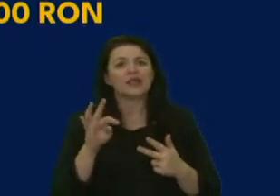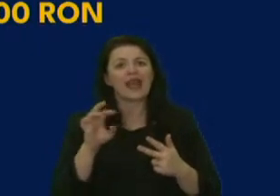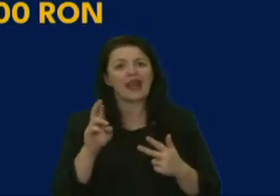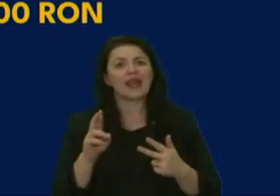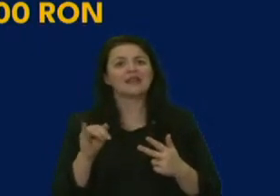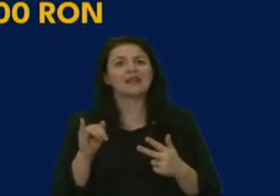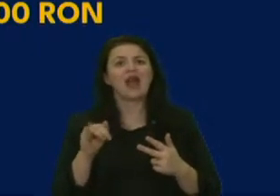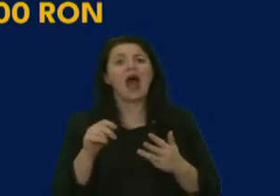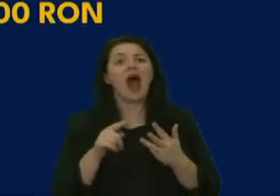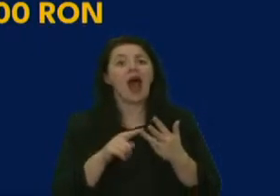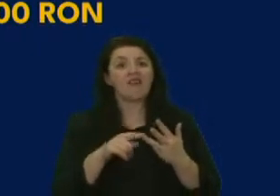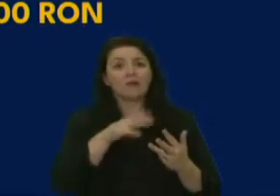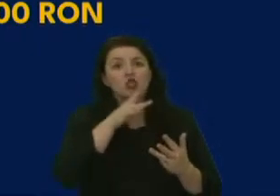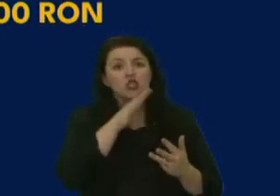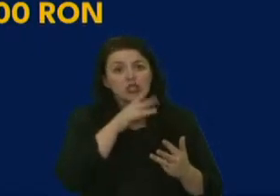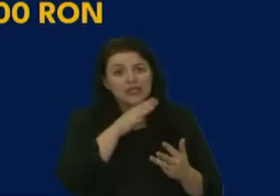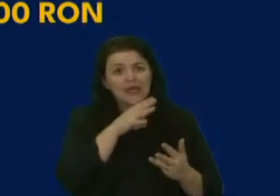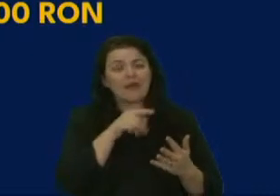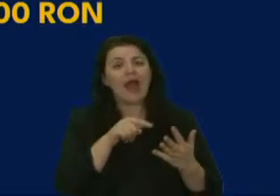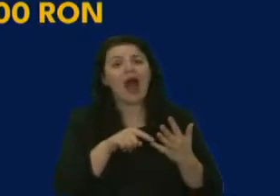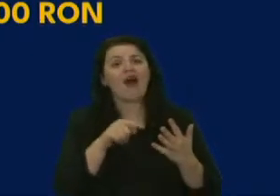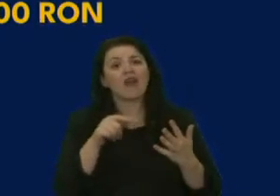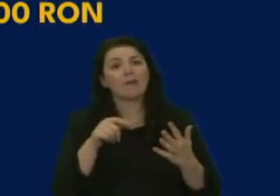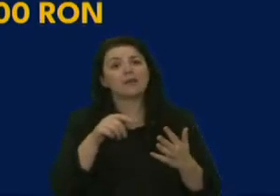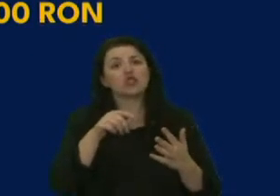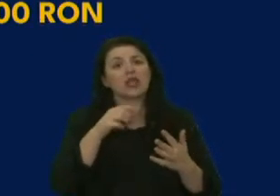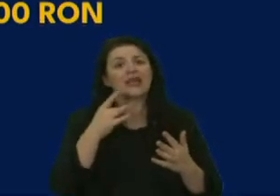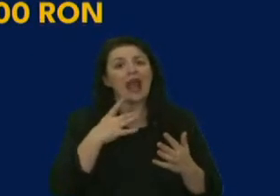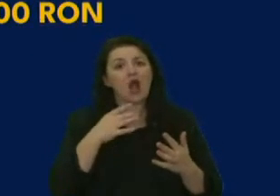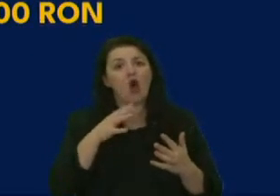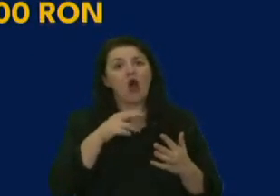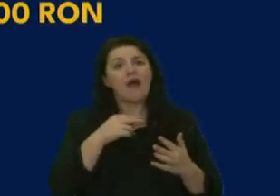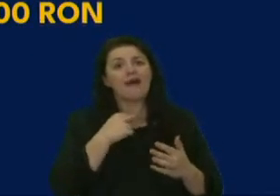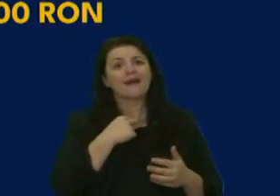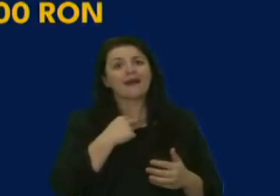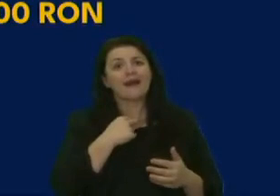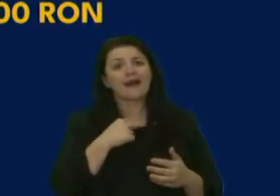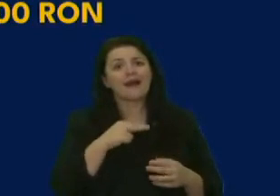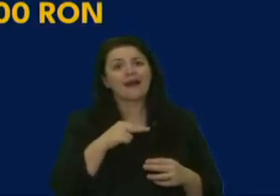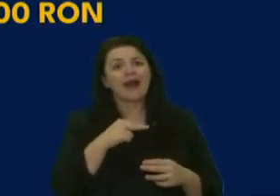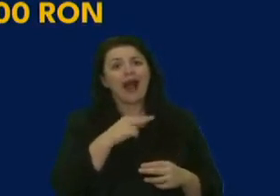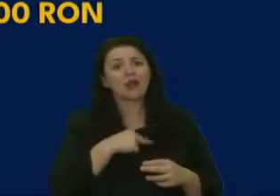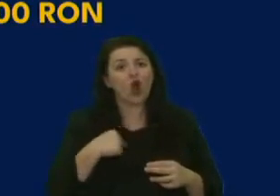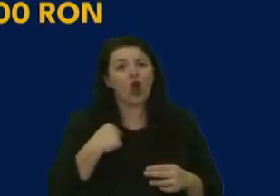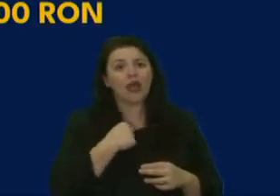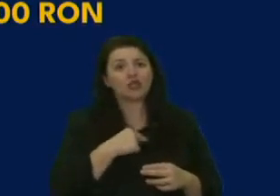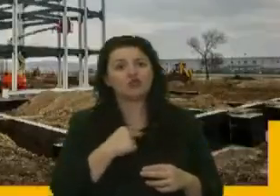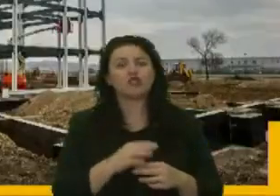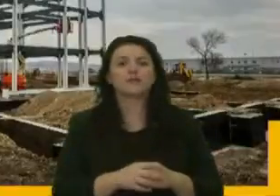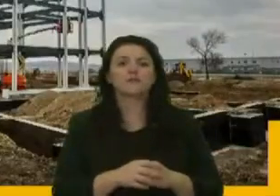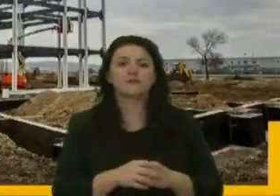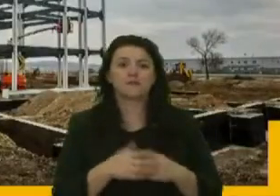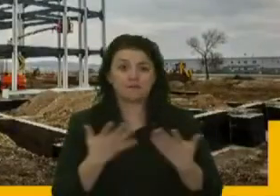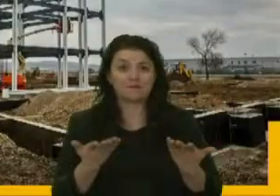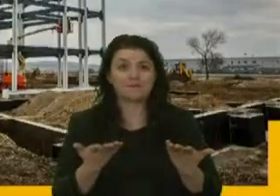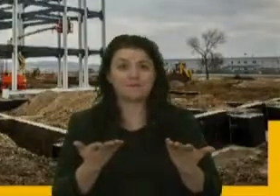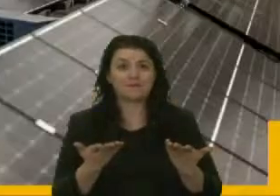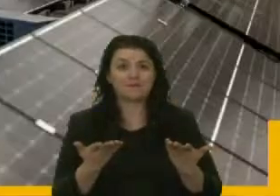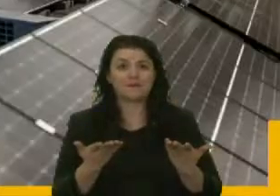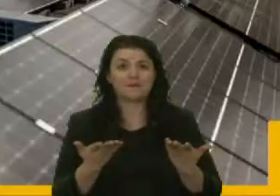o sinagogă avem și grec catolici adică Toate aceste lucruri trebuie să le punem Pentru că ne reprezintă și ne definesc în ultimă